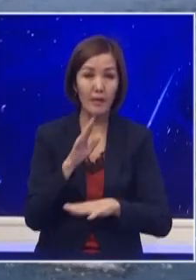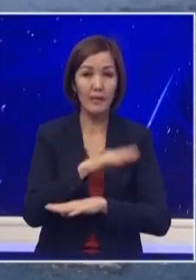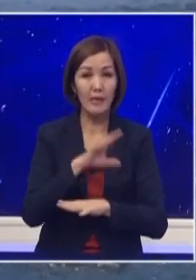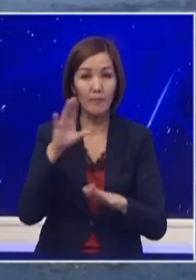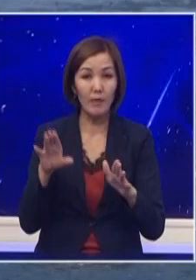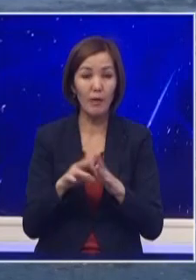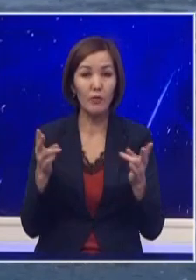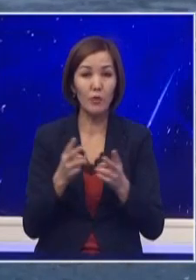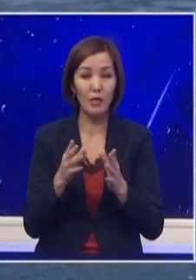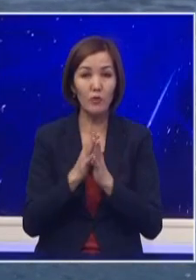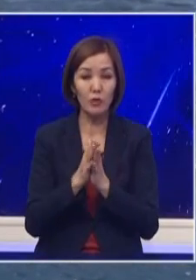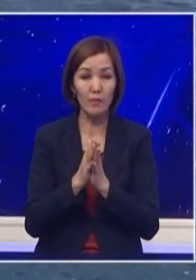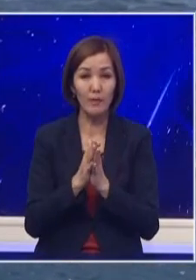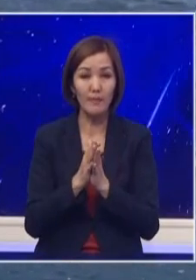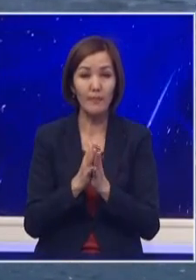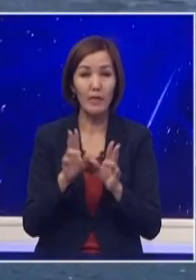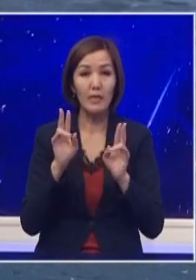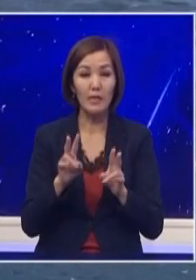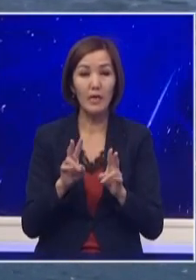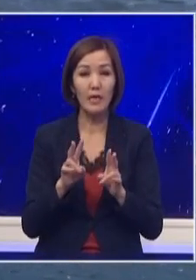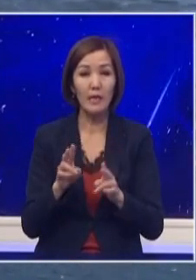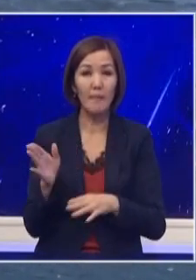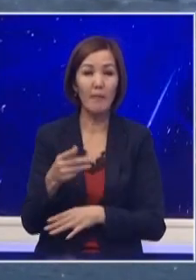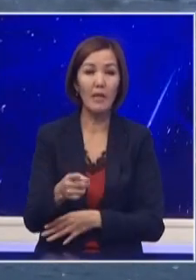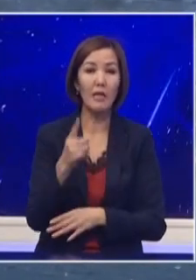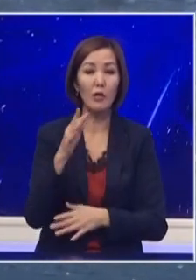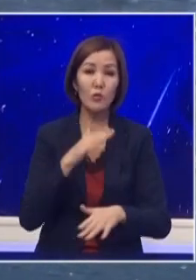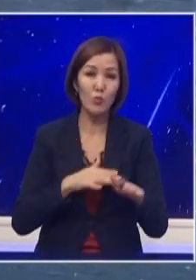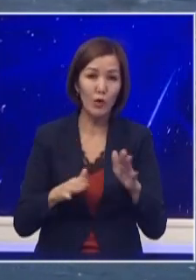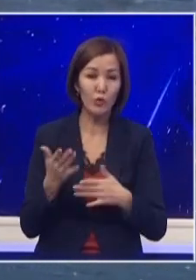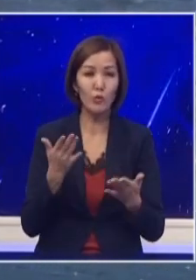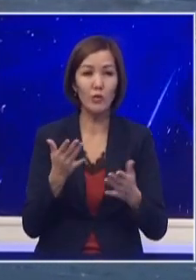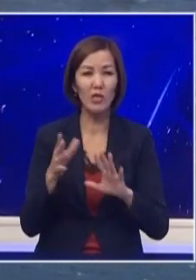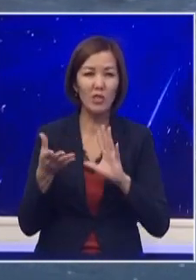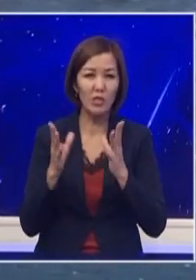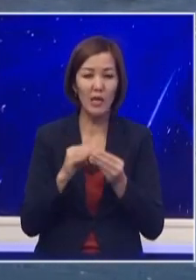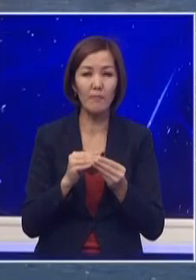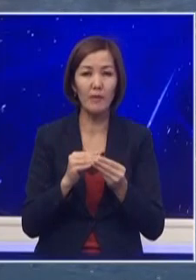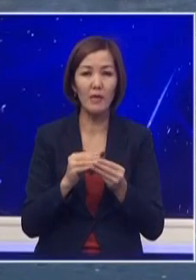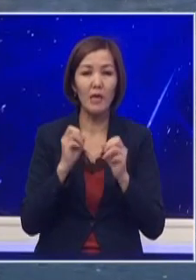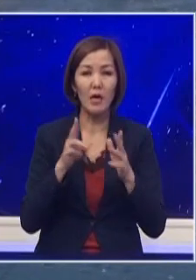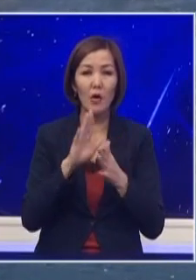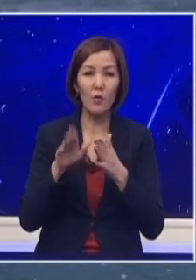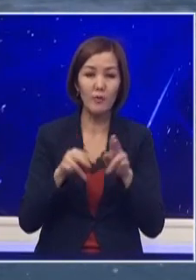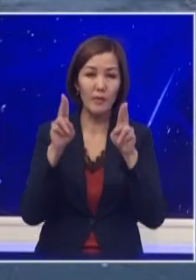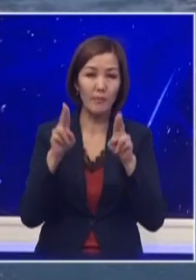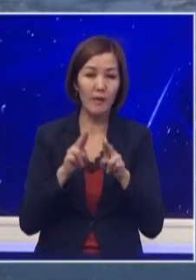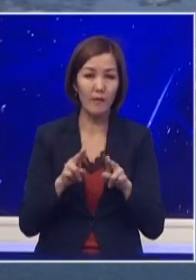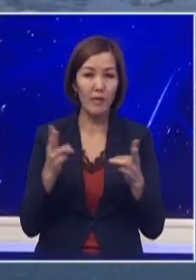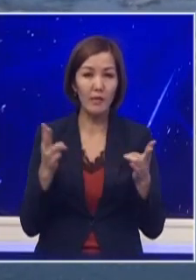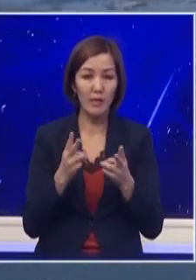ережелерін сақтауларын сұраймын. Тек қана және бала ол адам емес, суға түсуде емес, жалпы барлық қауіпсіздік ережелерін сақтауды